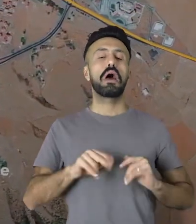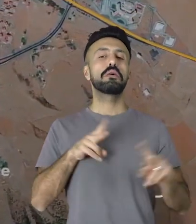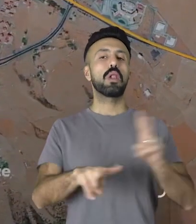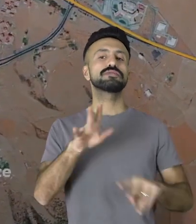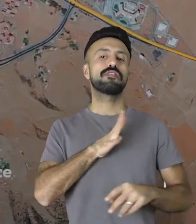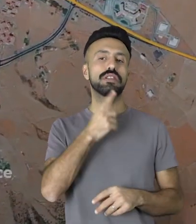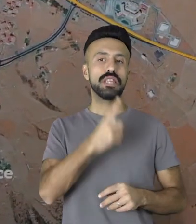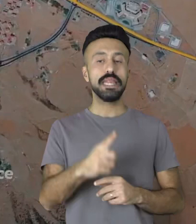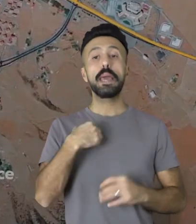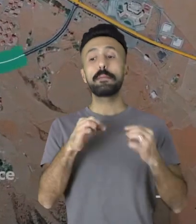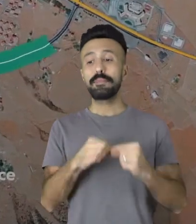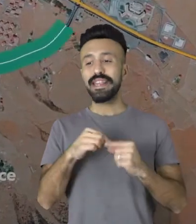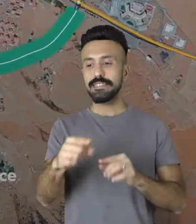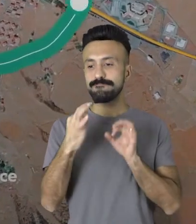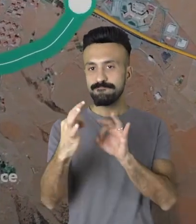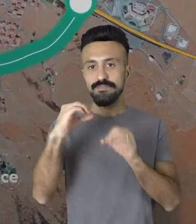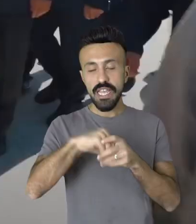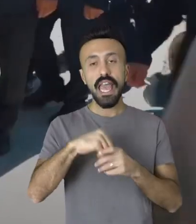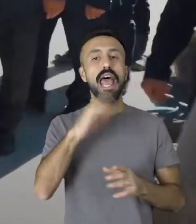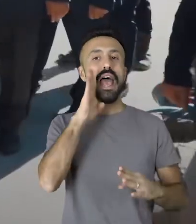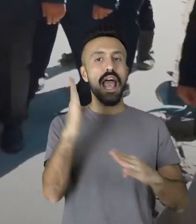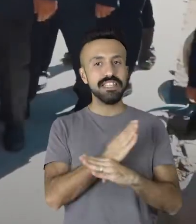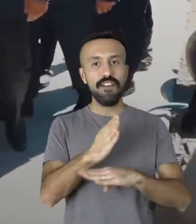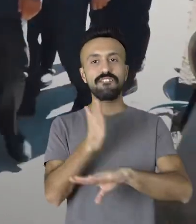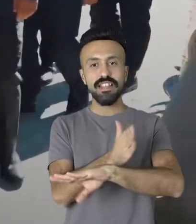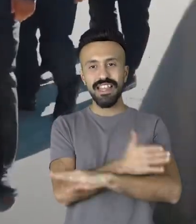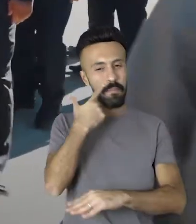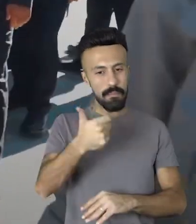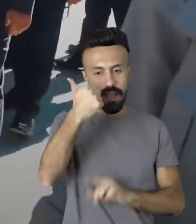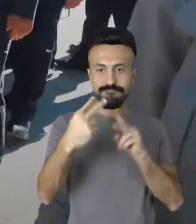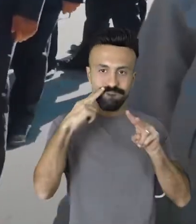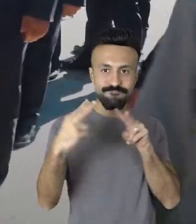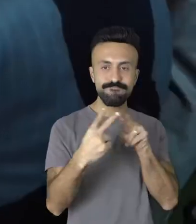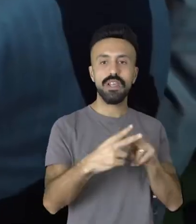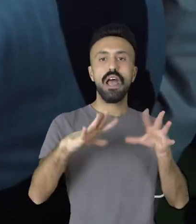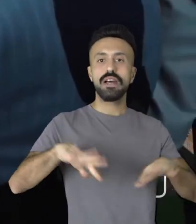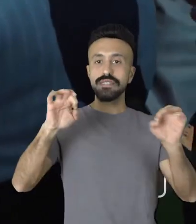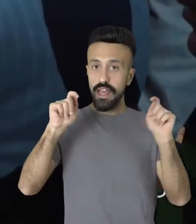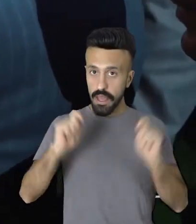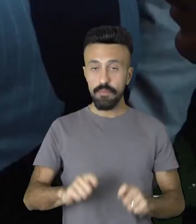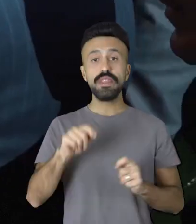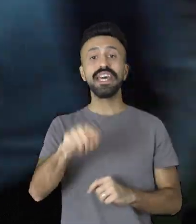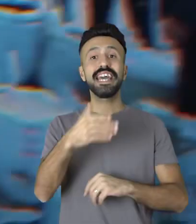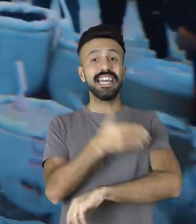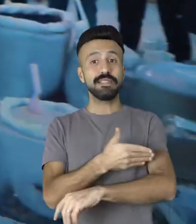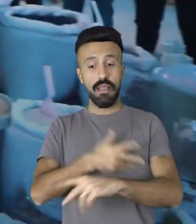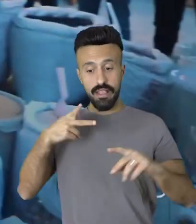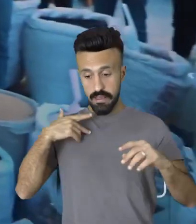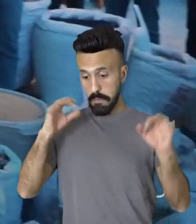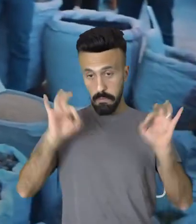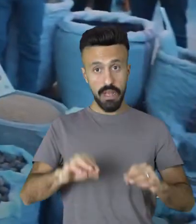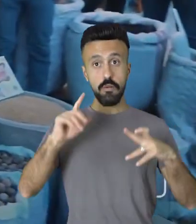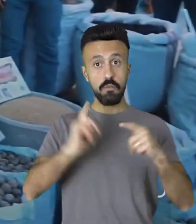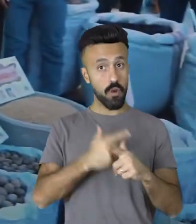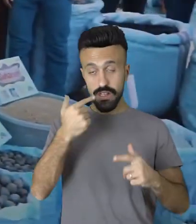ulaşım sağlandığını kaydetti. Bitlis'teki temasları kapsamında esnaf ve vatandaşlarla da bir araya gelen Bakan Kara İsmailoğlu,